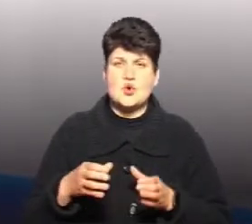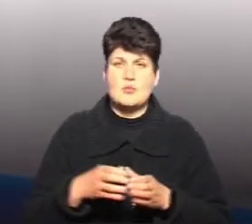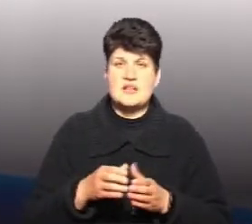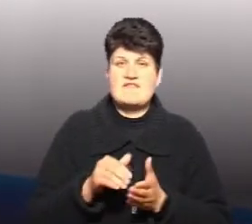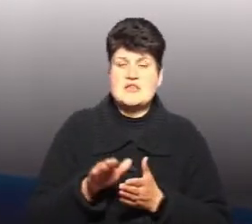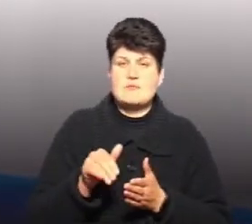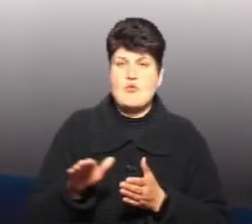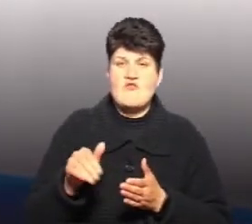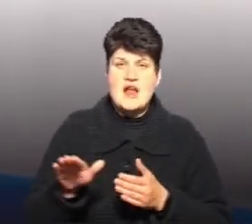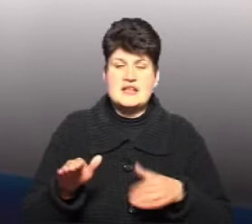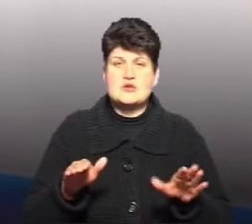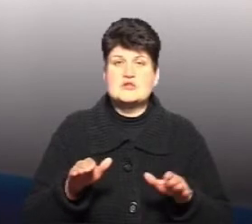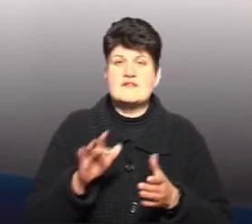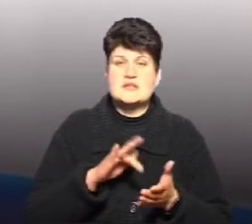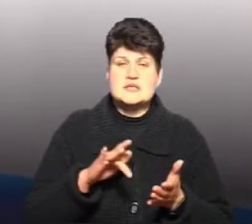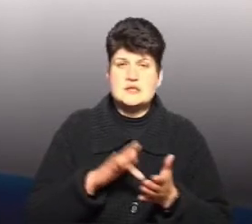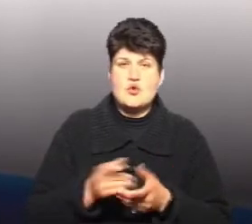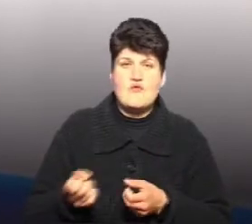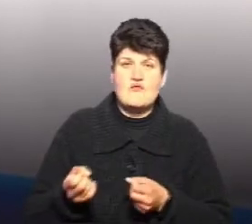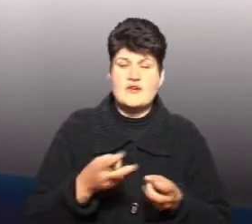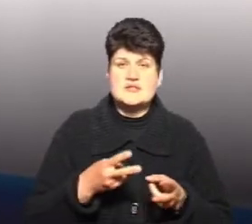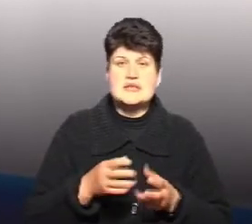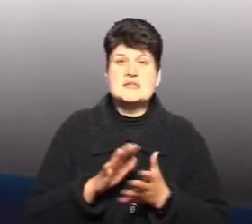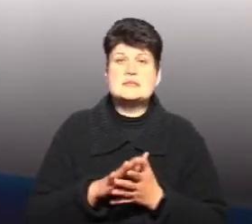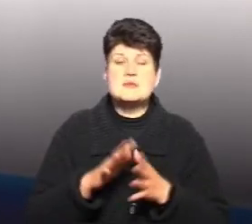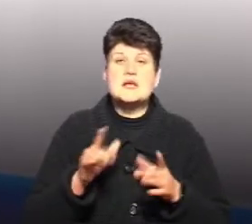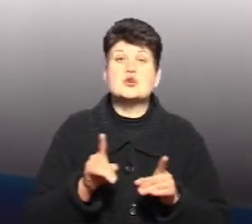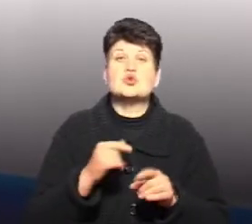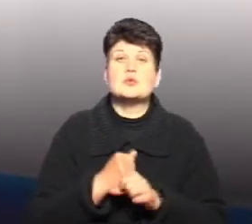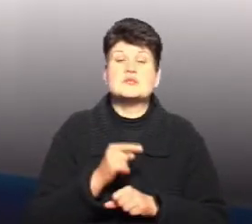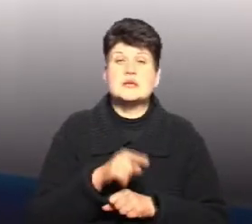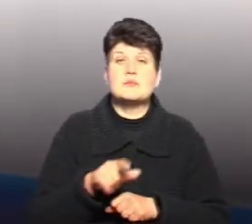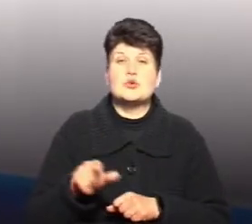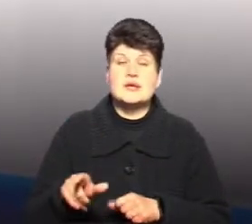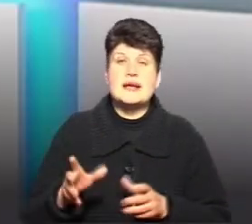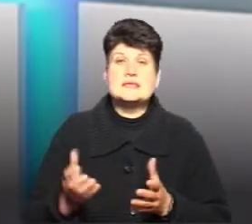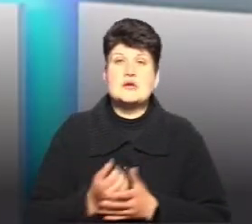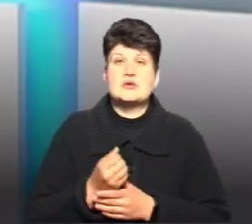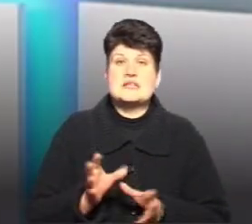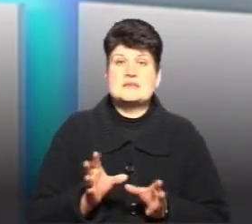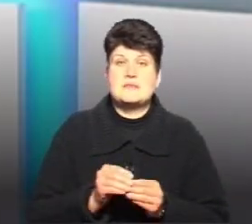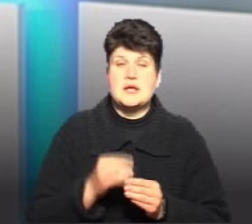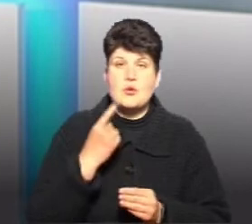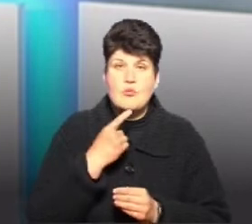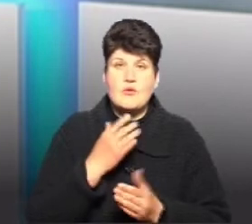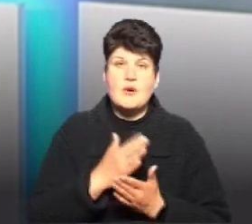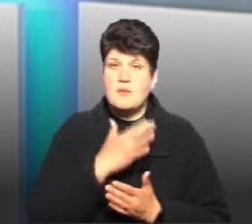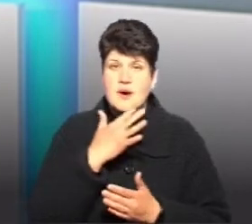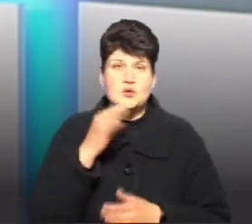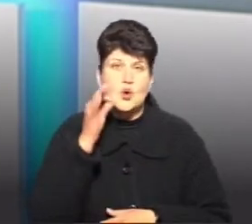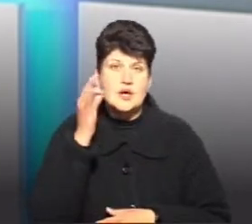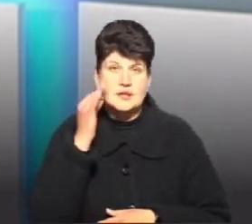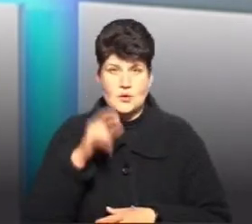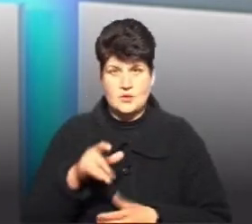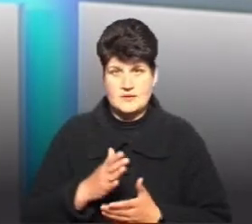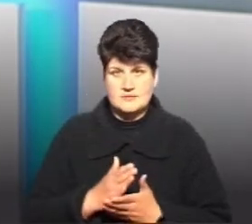централізованого вивезення сміття. Що з такими людьми робити і як знаходити спільну мову? Багато хитрих людей буває. Ну, по правді, якщо навіть там,